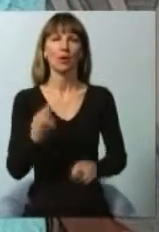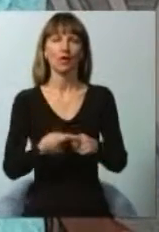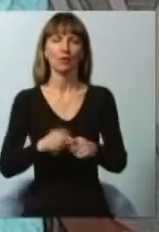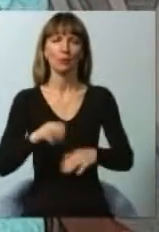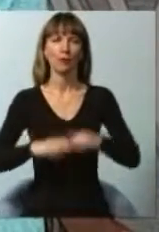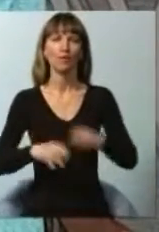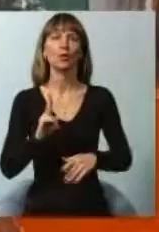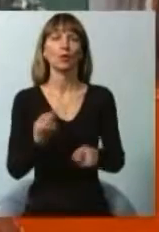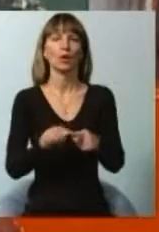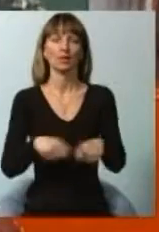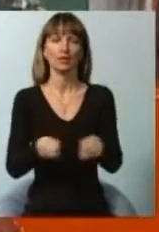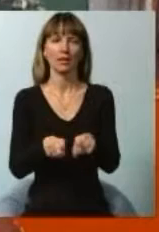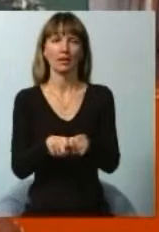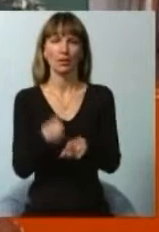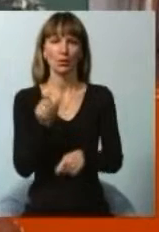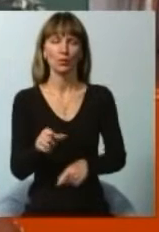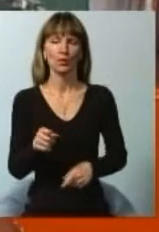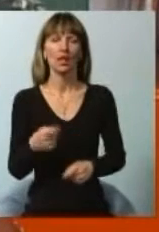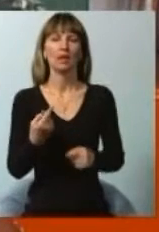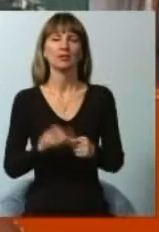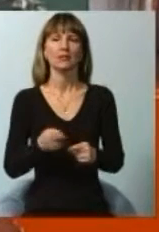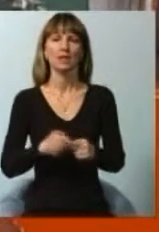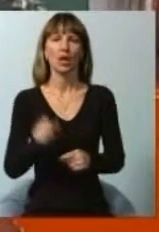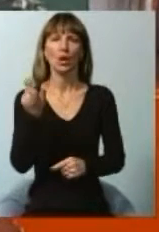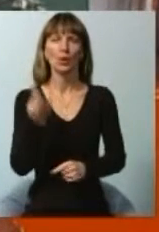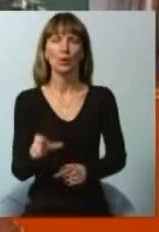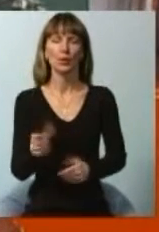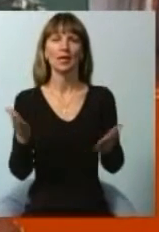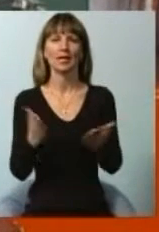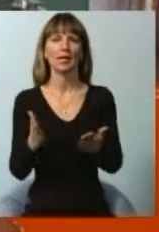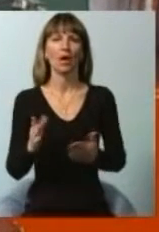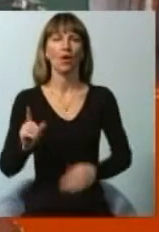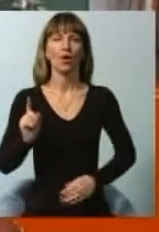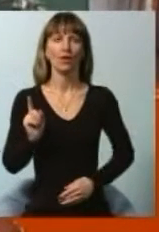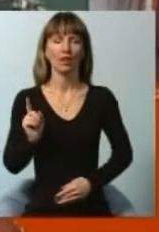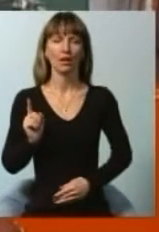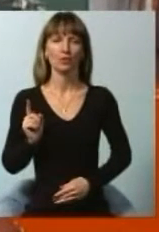Хто ж це такі охоронці? Охоронці – це люди, які охороняють